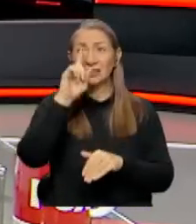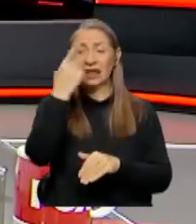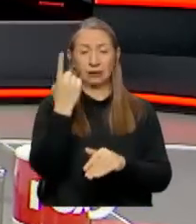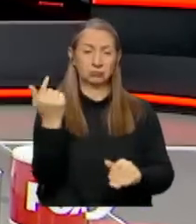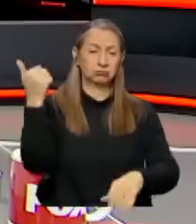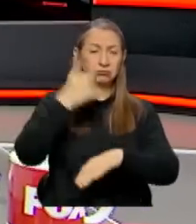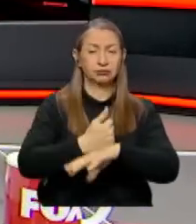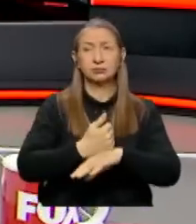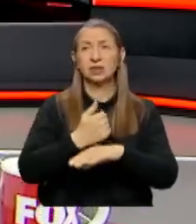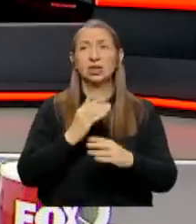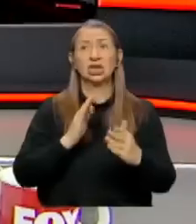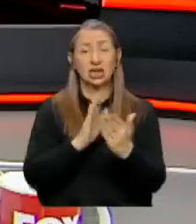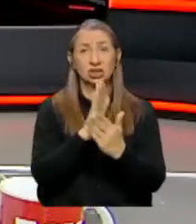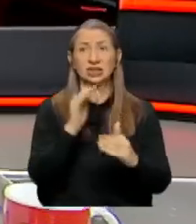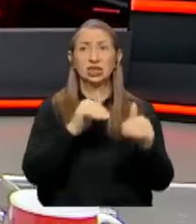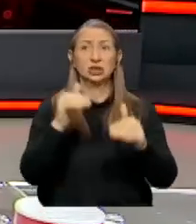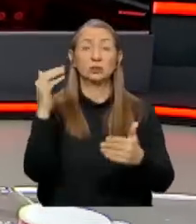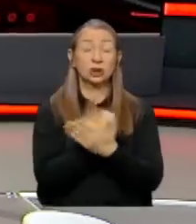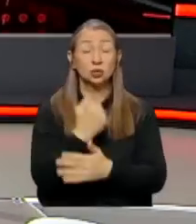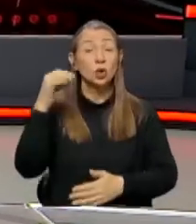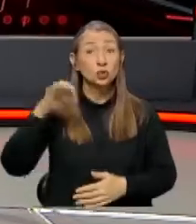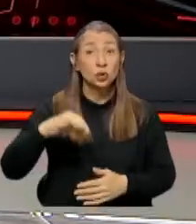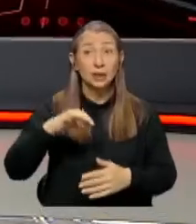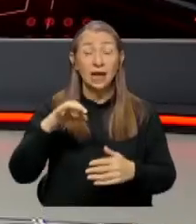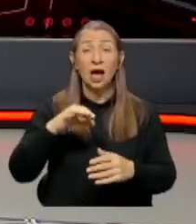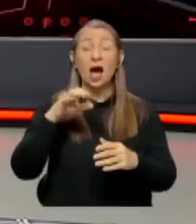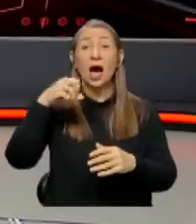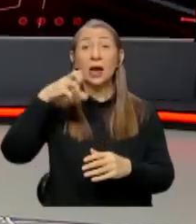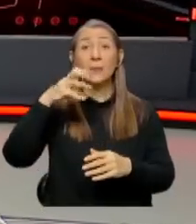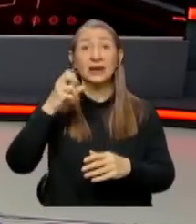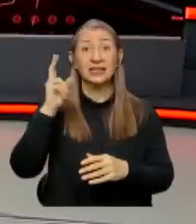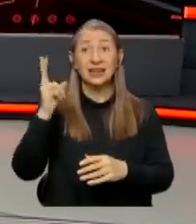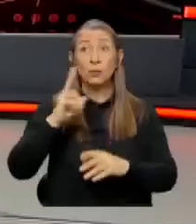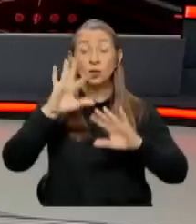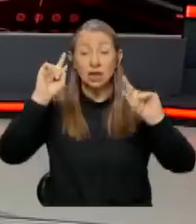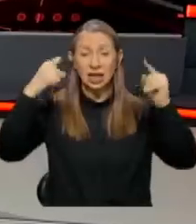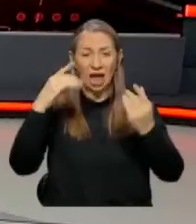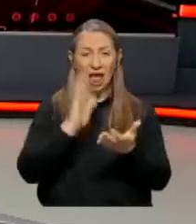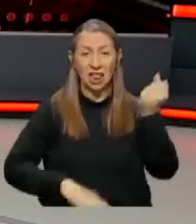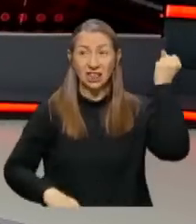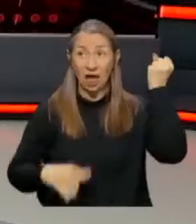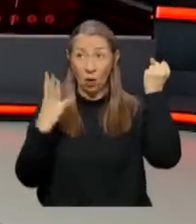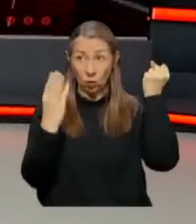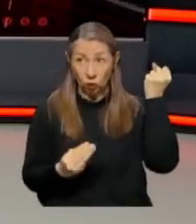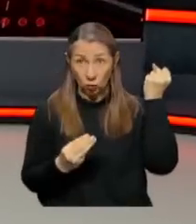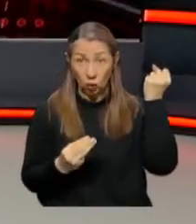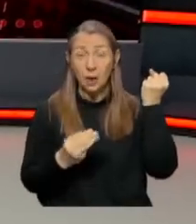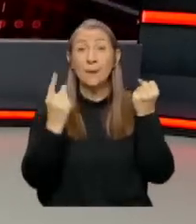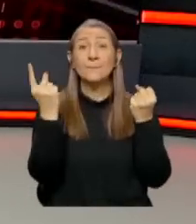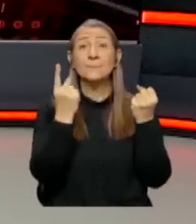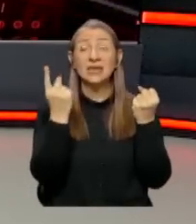parti iktidarına karşı seçim kazanıyor. Şu anda AK Parti iktidarı bütün yetkileri elinde bulundurduğu